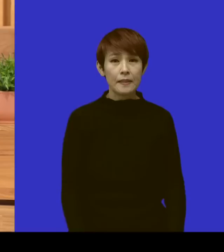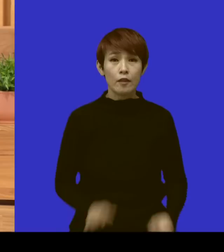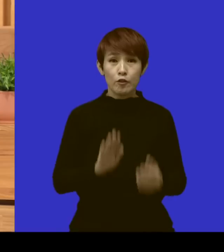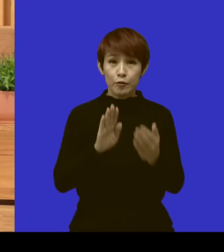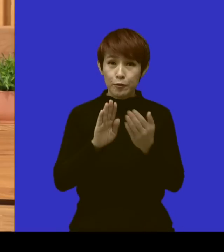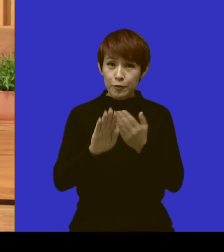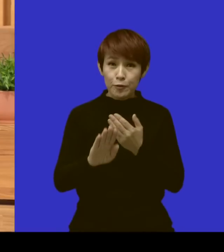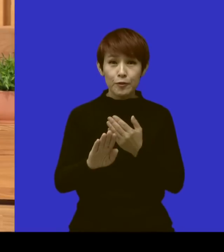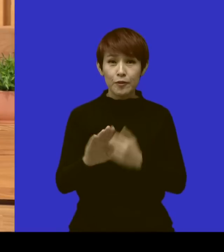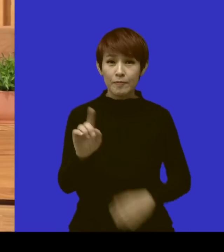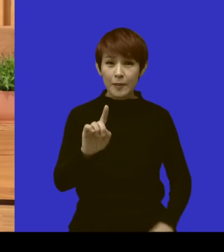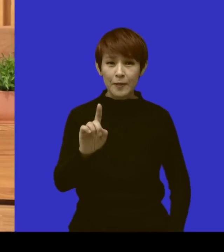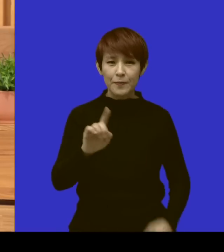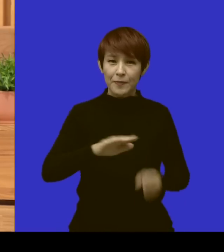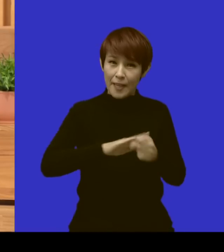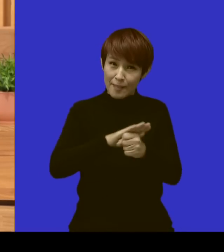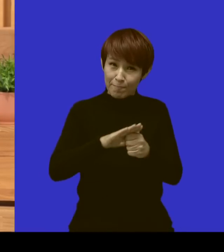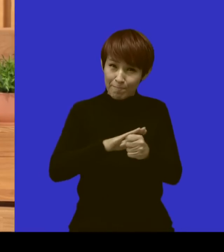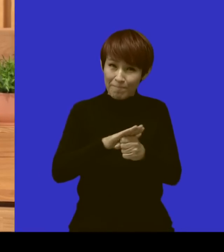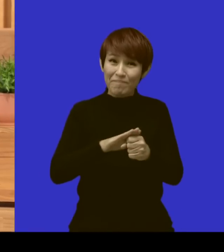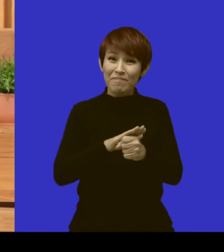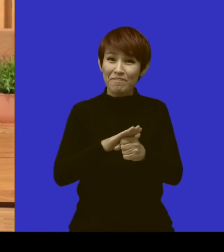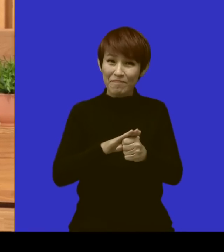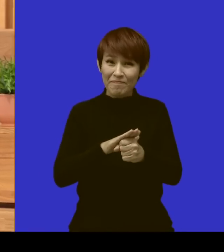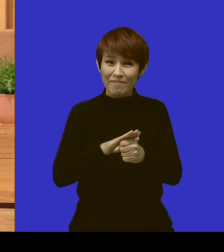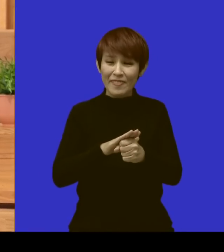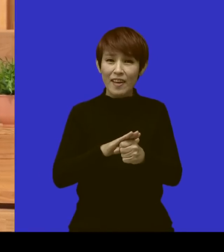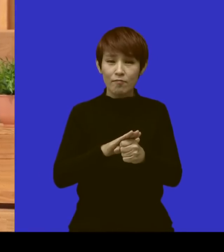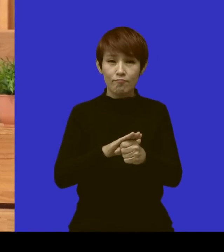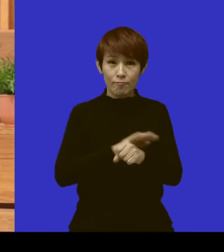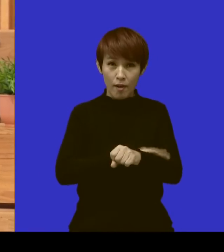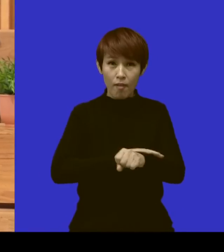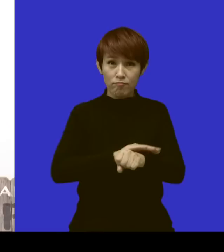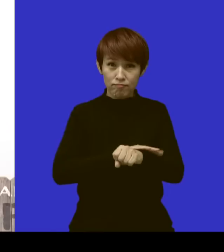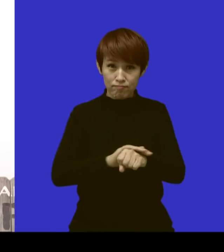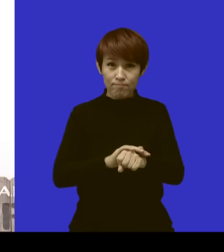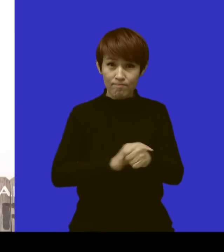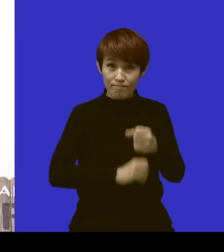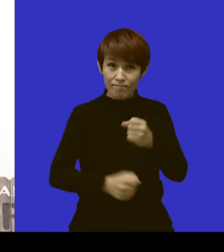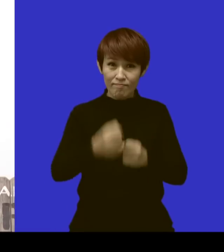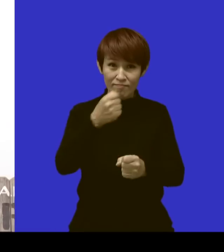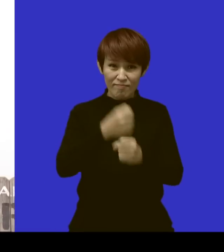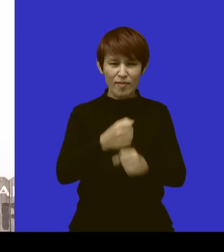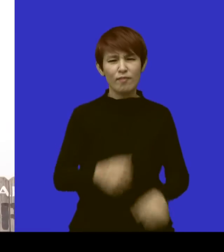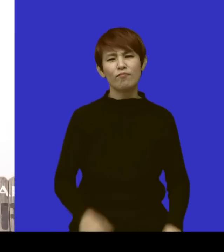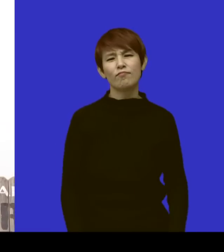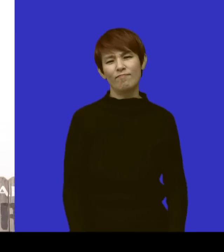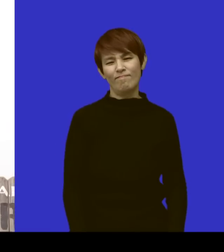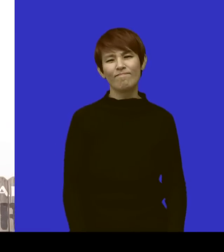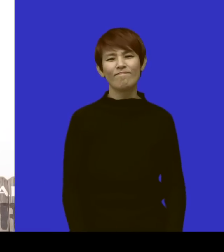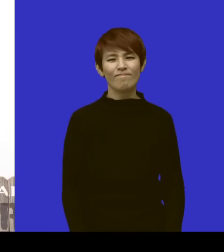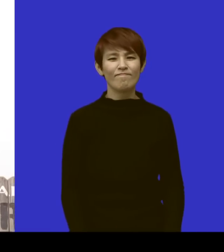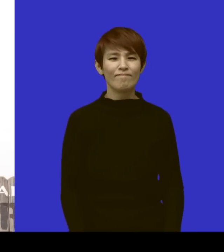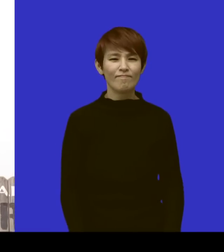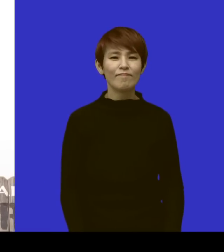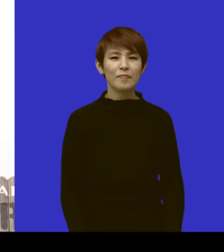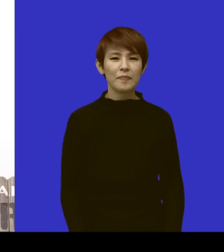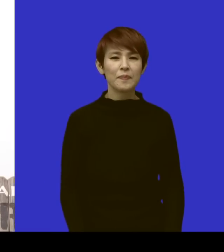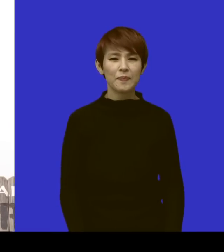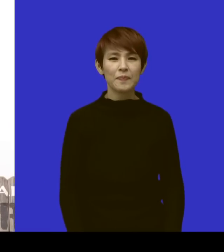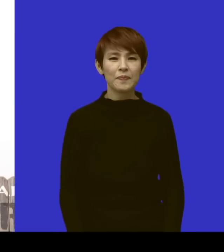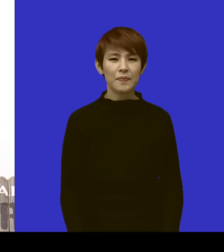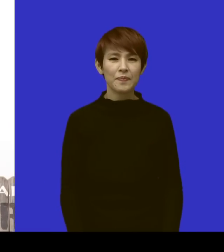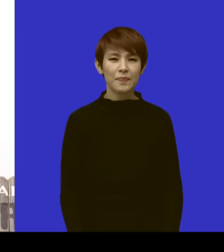이후로 남편이 네. 다시 사랑한다고 했을 때 다시 관계가 좀 회복이 되던가요? 너무 고맙게도. 네.